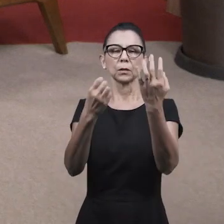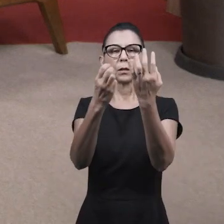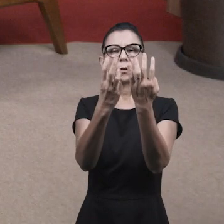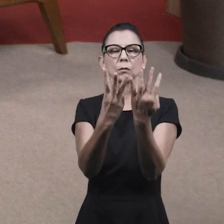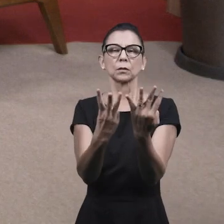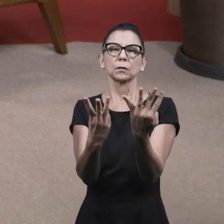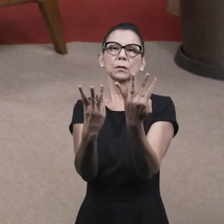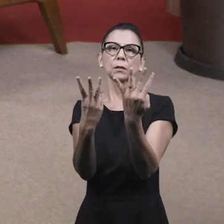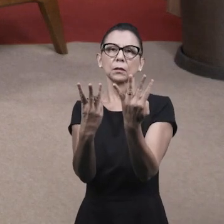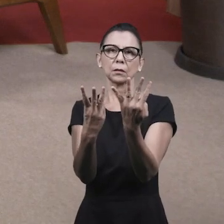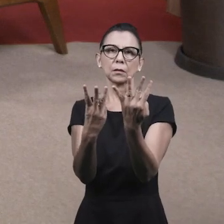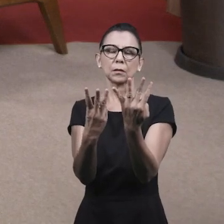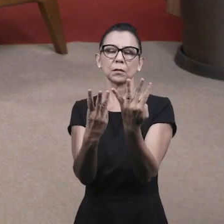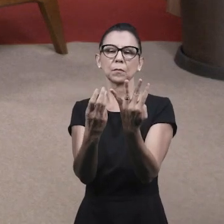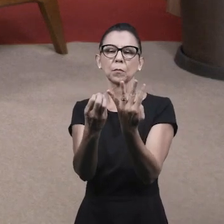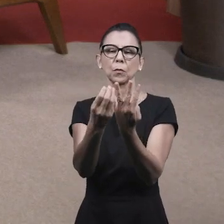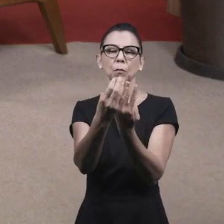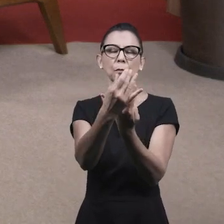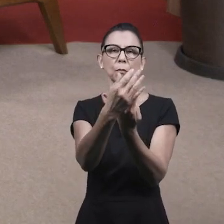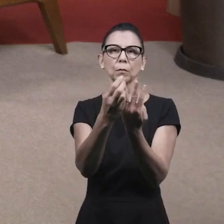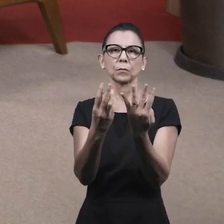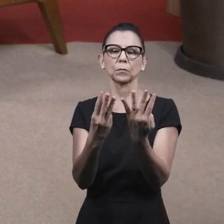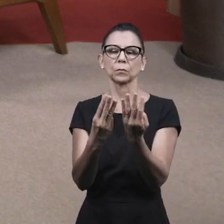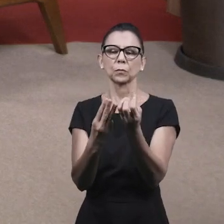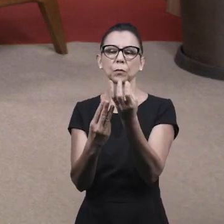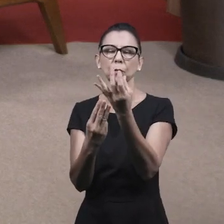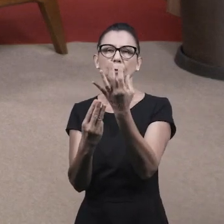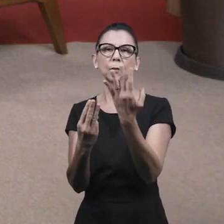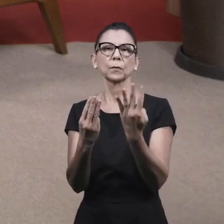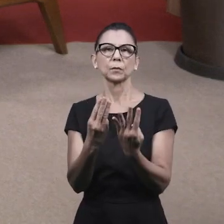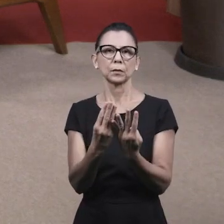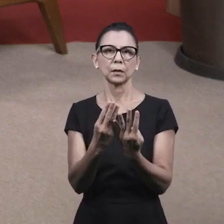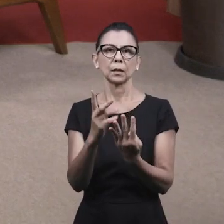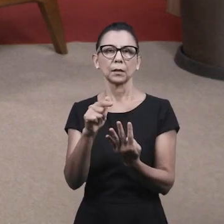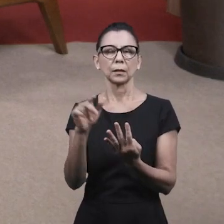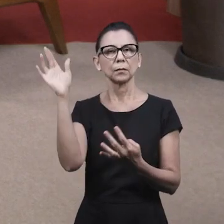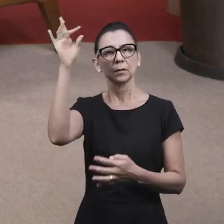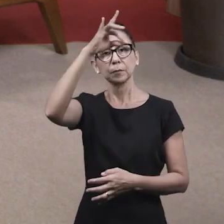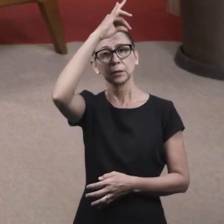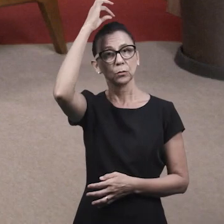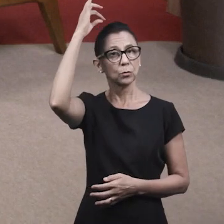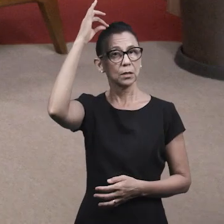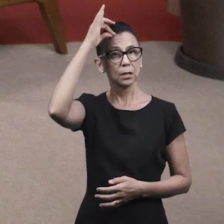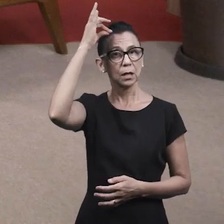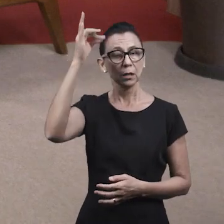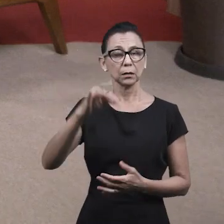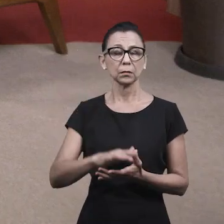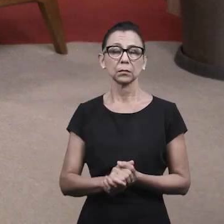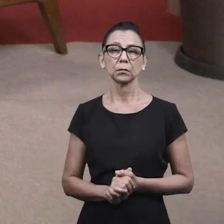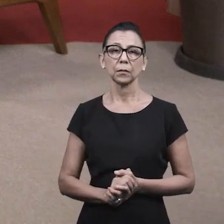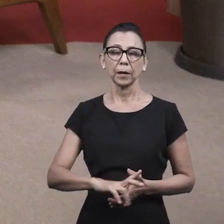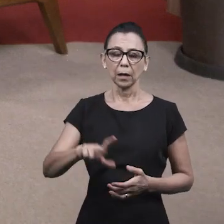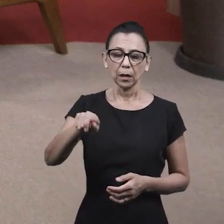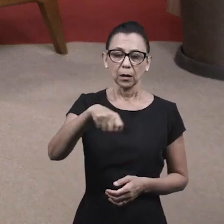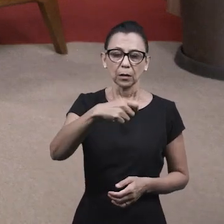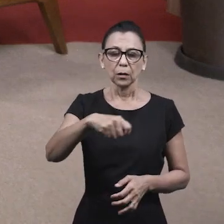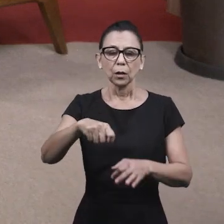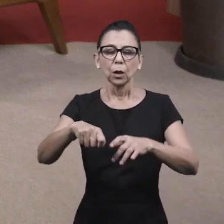vie, l'aliment, le candélabre, le chandelier, la lumière du Saint-Esprit.